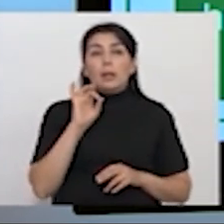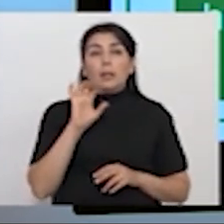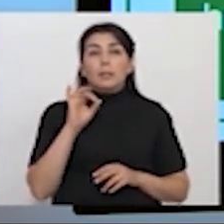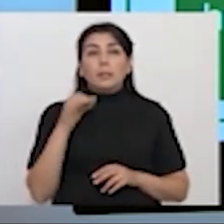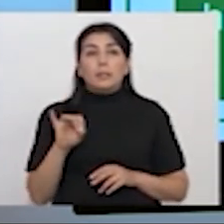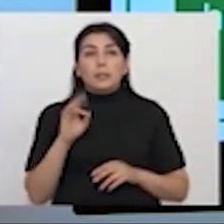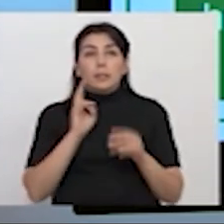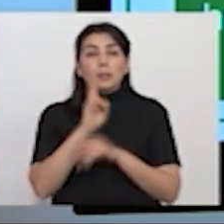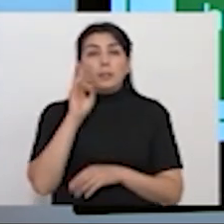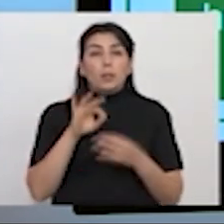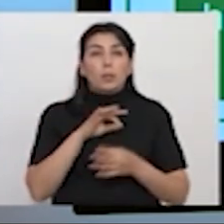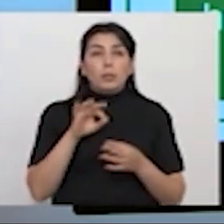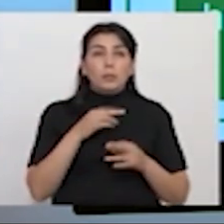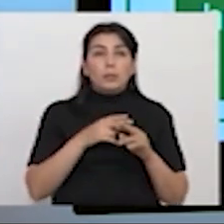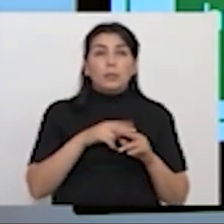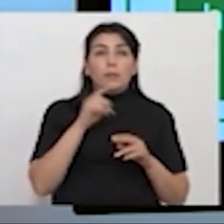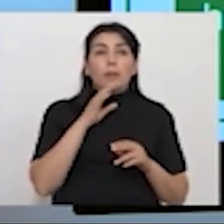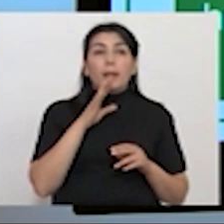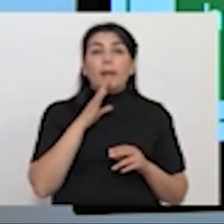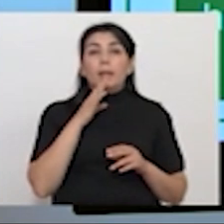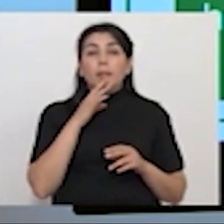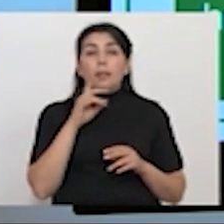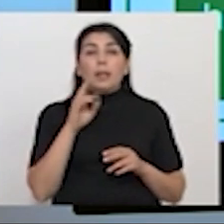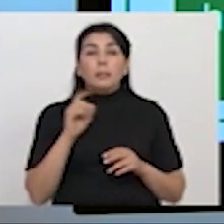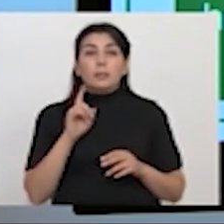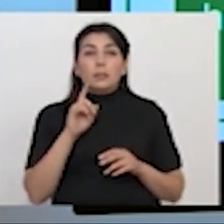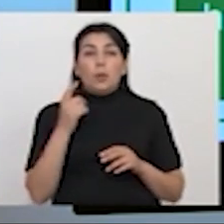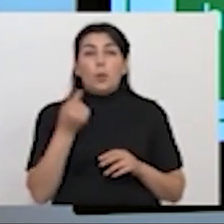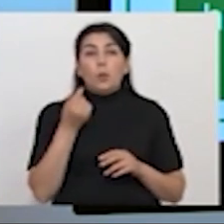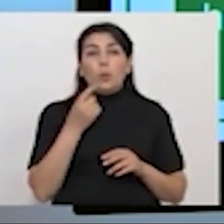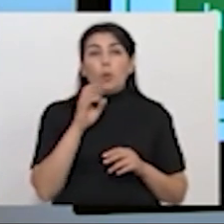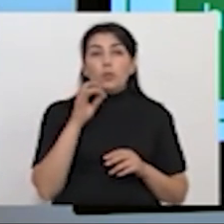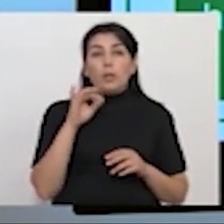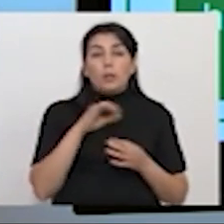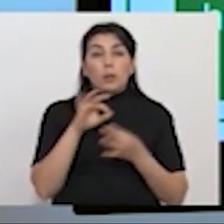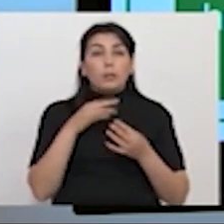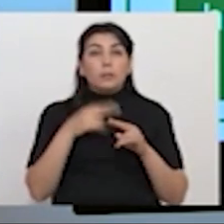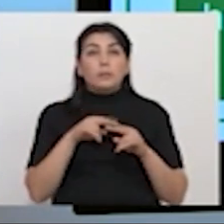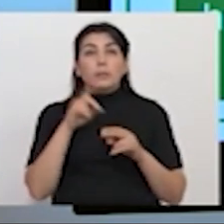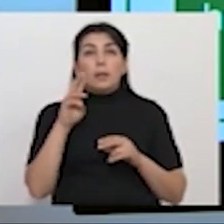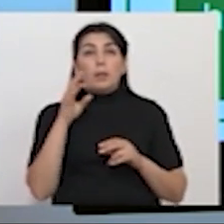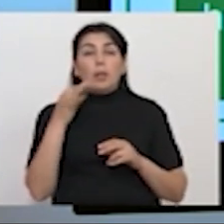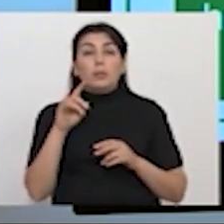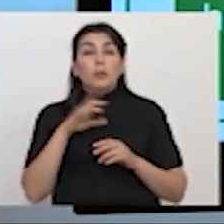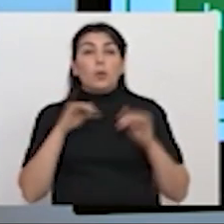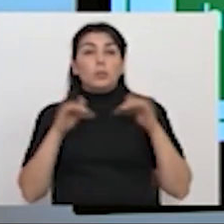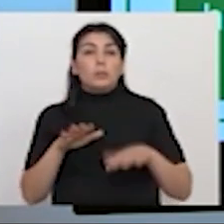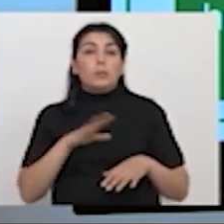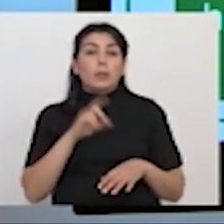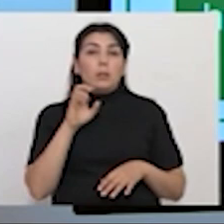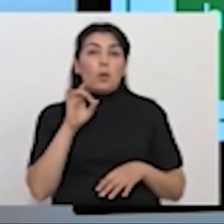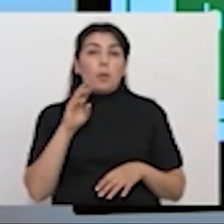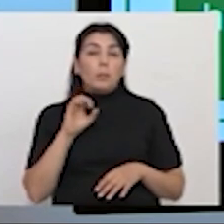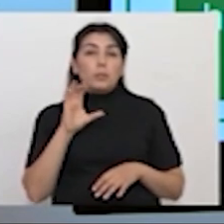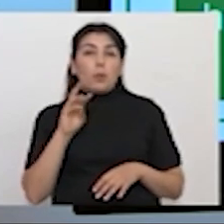hissa ortadi va qiz hujayralar o'rtasida taqsimlanadi. Meyozda esa hosil bo'lgan hujayralarda xromosoma